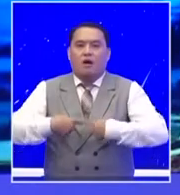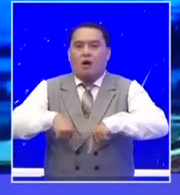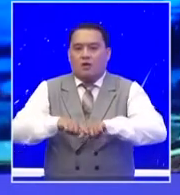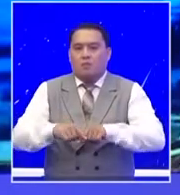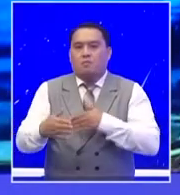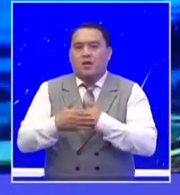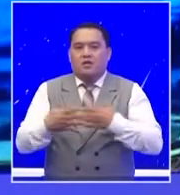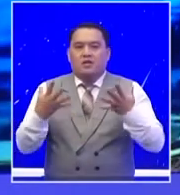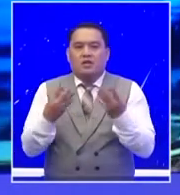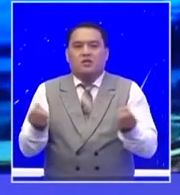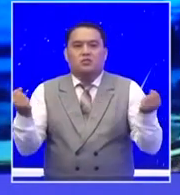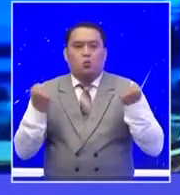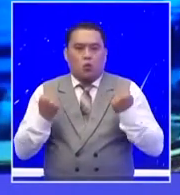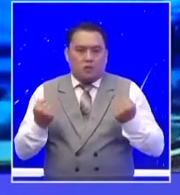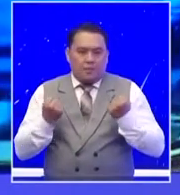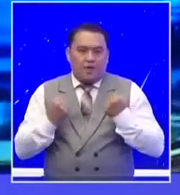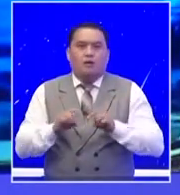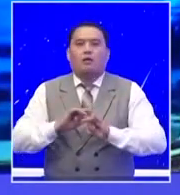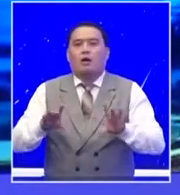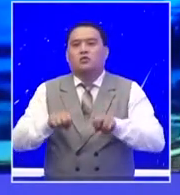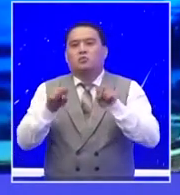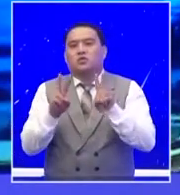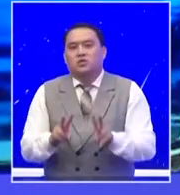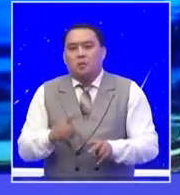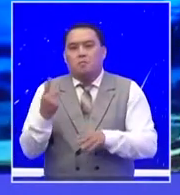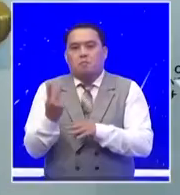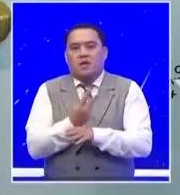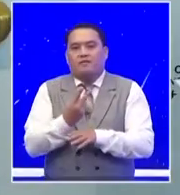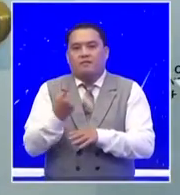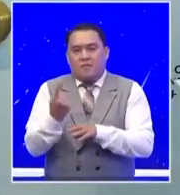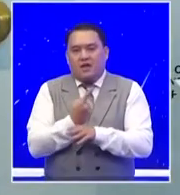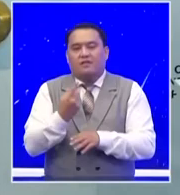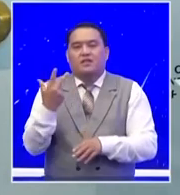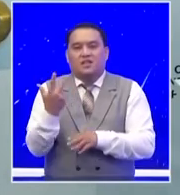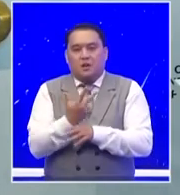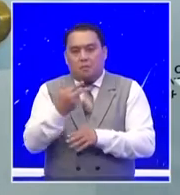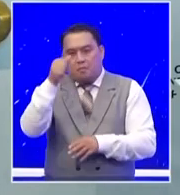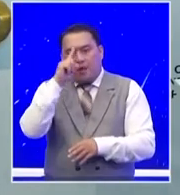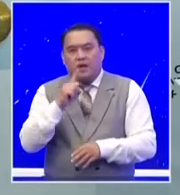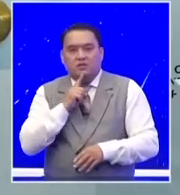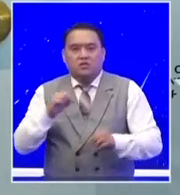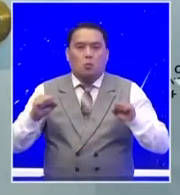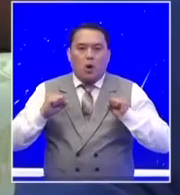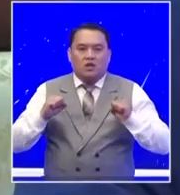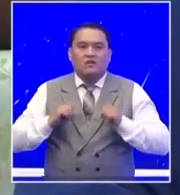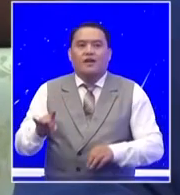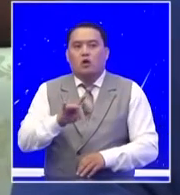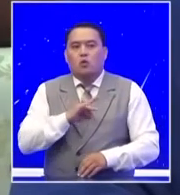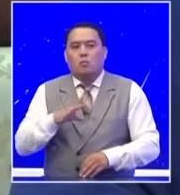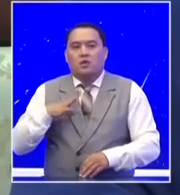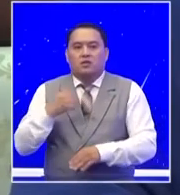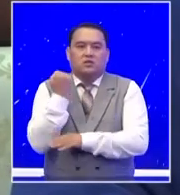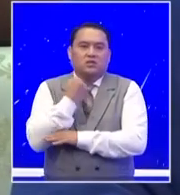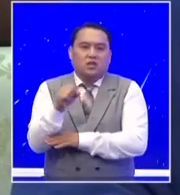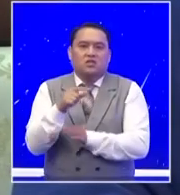организовано в преддверии Дня спорта. Как отмечают специалисты, за первые 3 месяца под руководством наставников спортсменами региона было